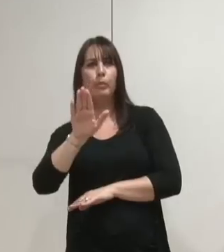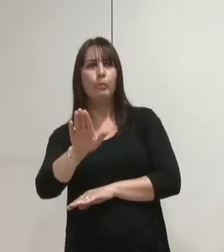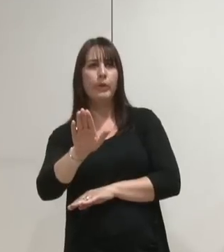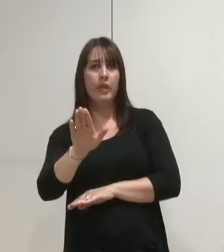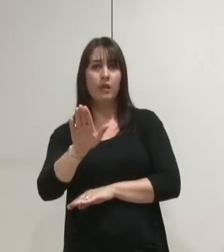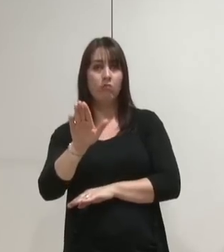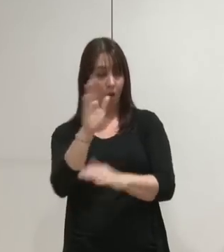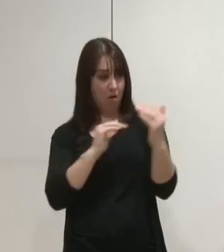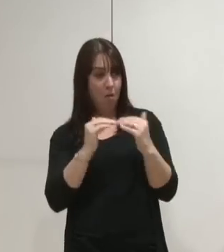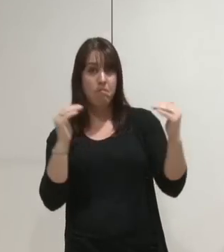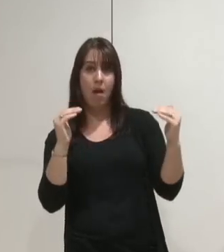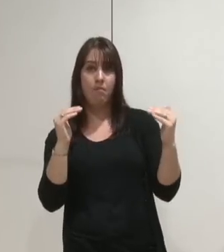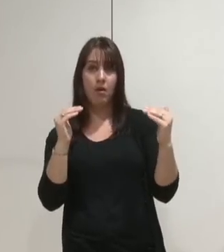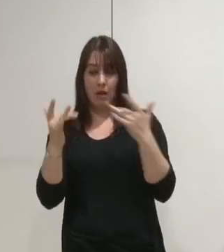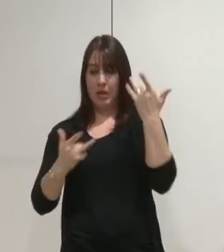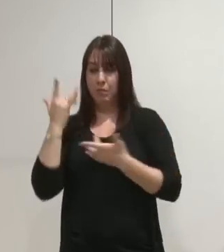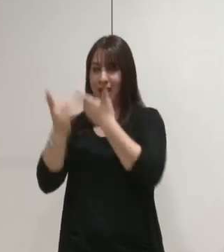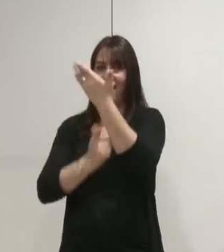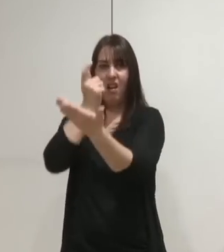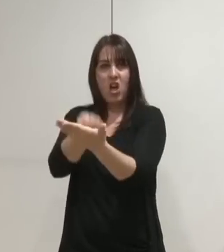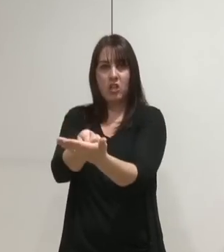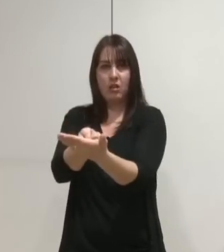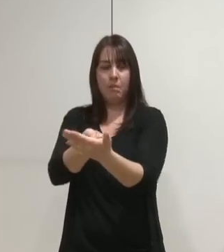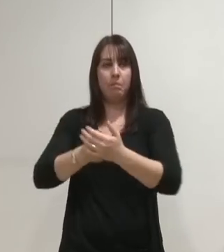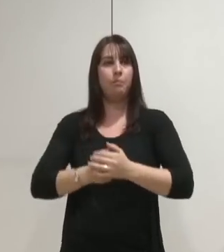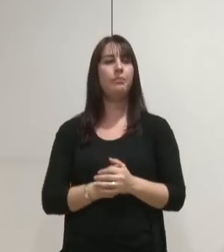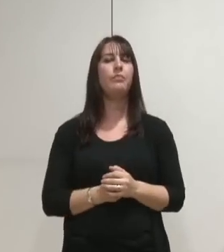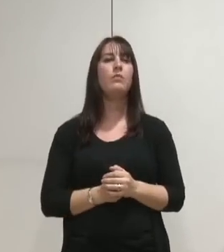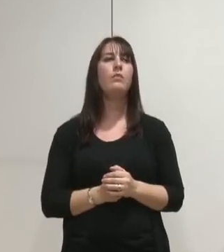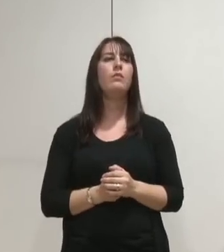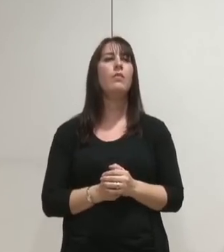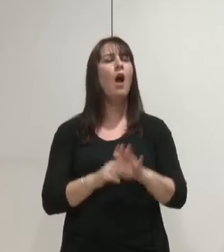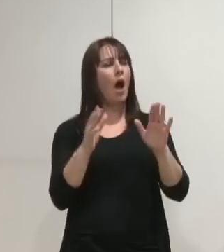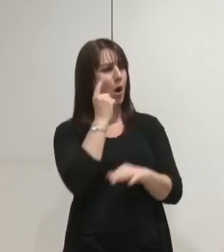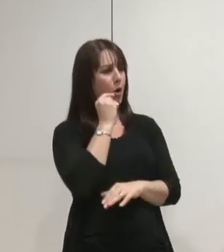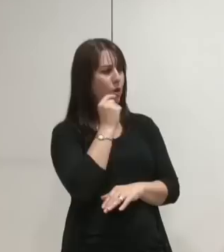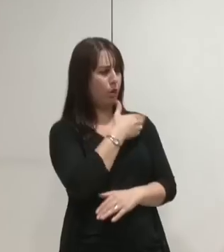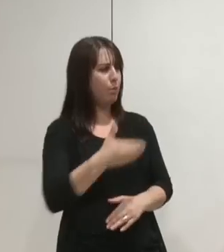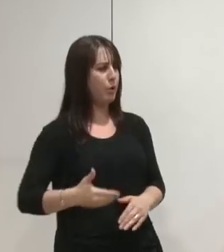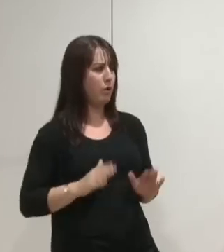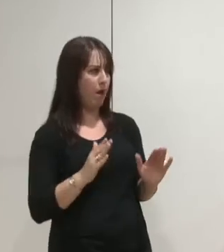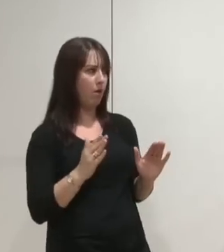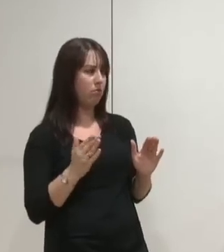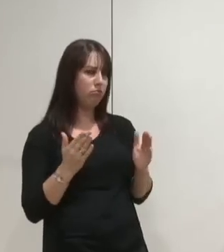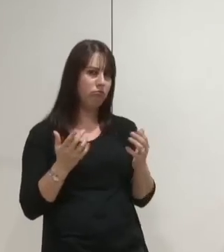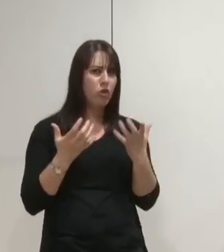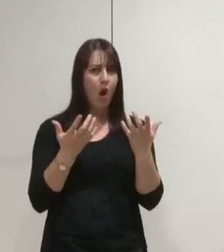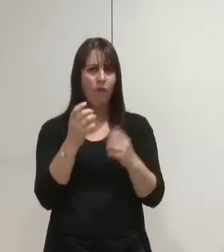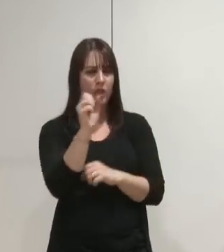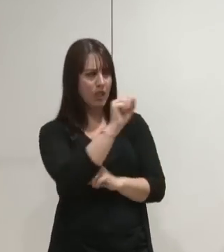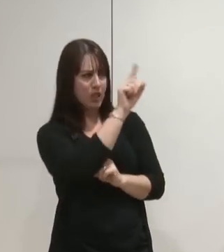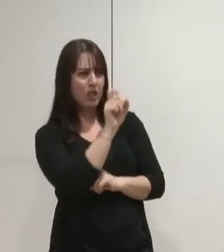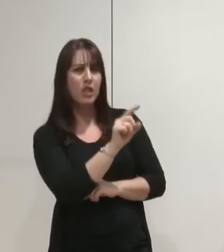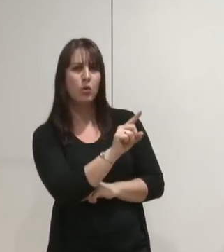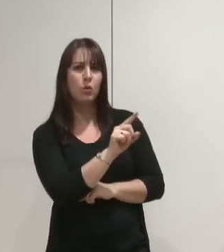également l'achat d'un spectacle alors Monsieur le Maire je souhaiterais vous